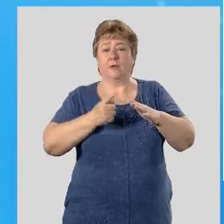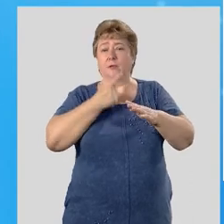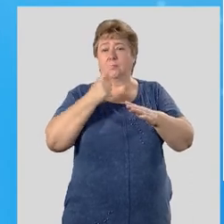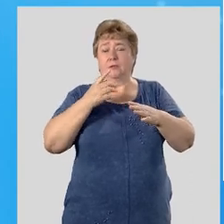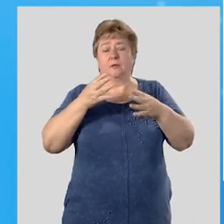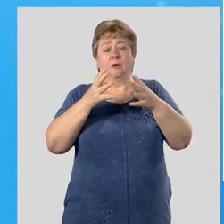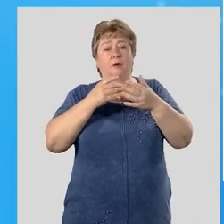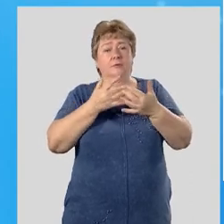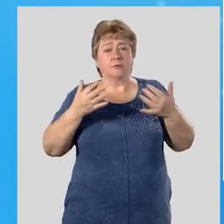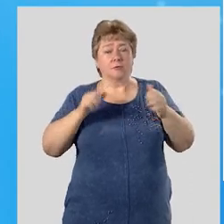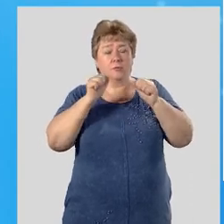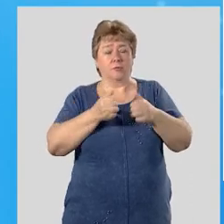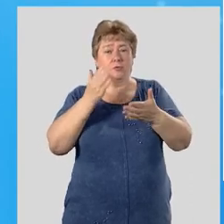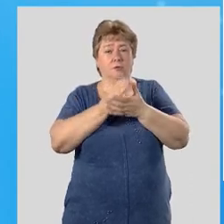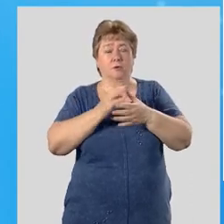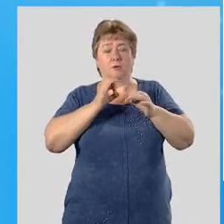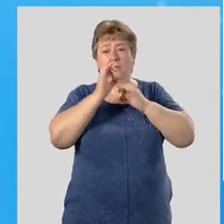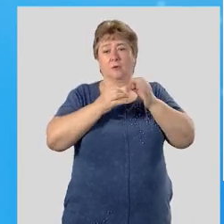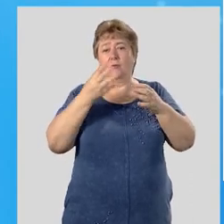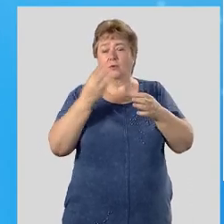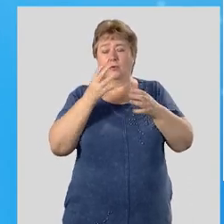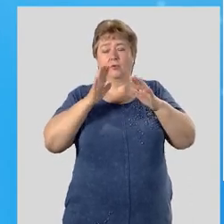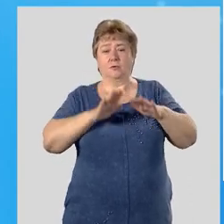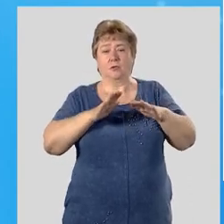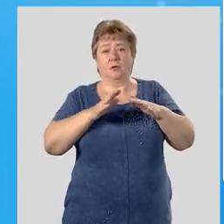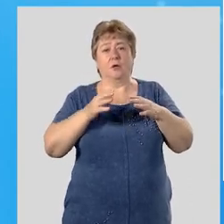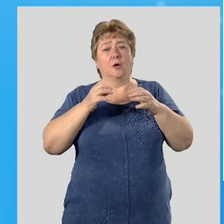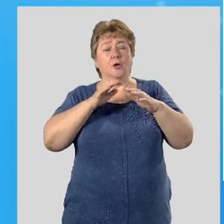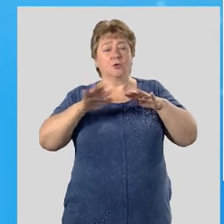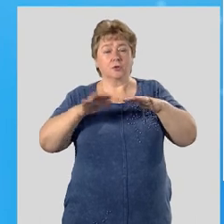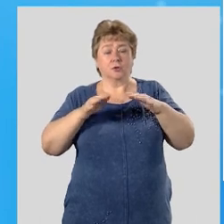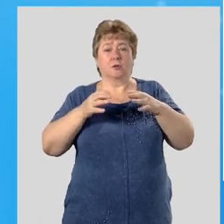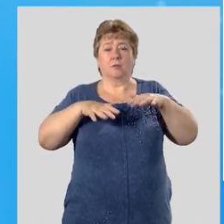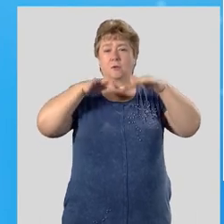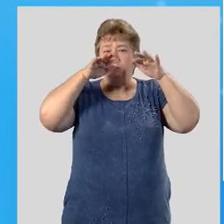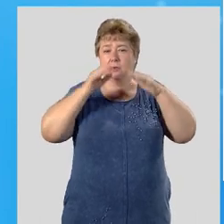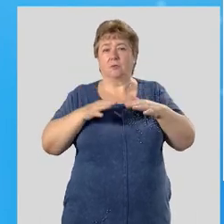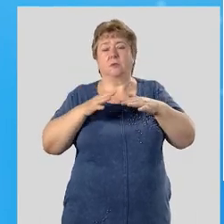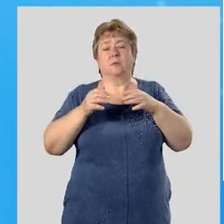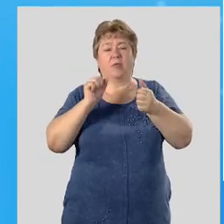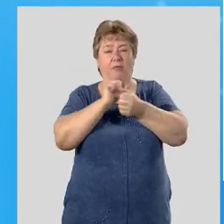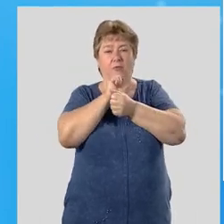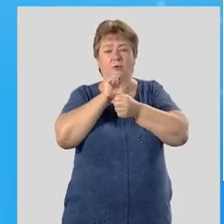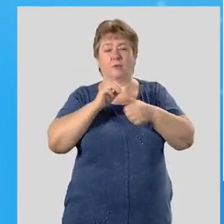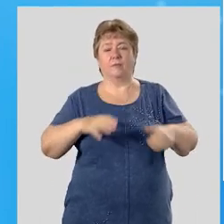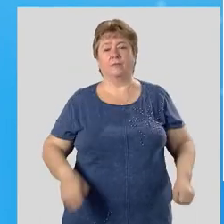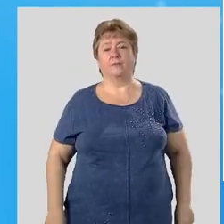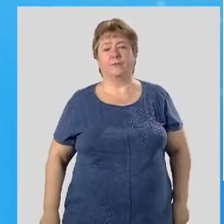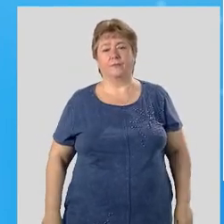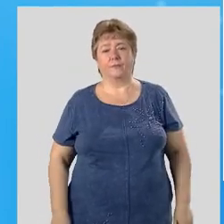единственное вещество на планете, может находиться в трех состояниях – жидком, твердом и газообразном.